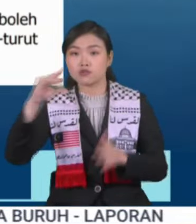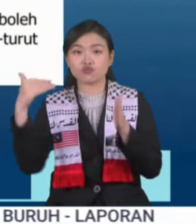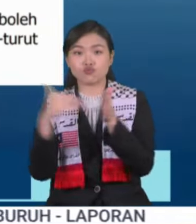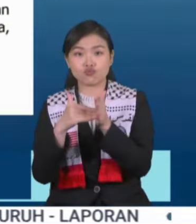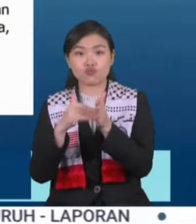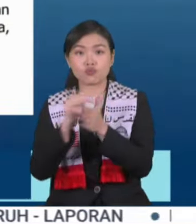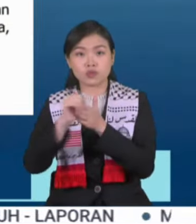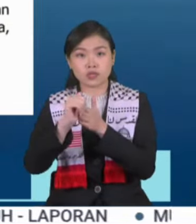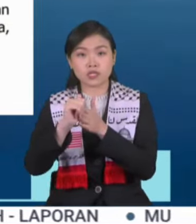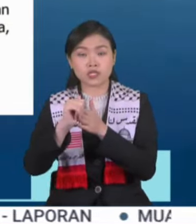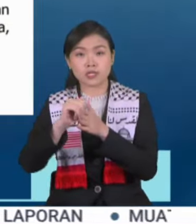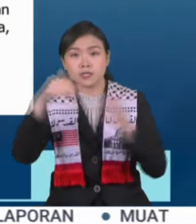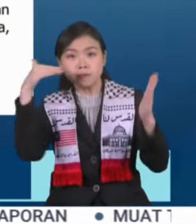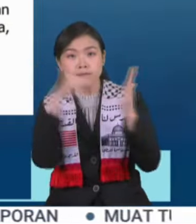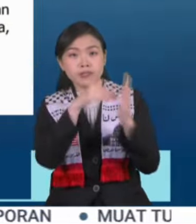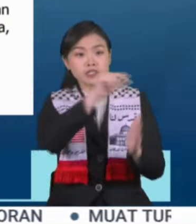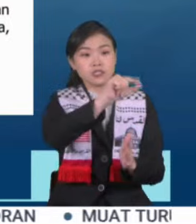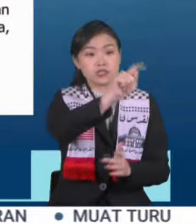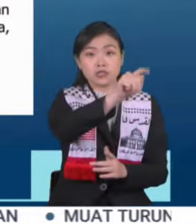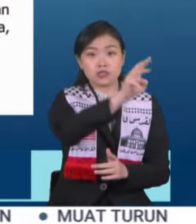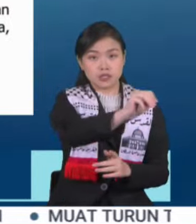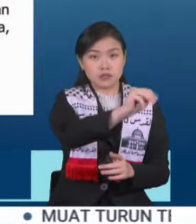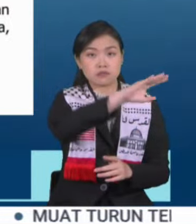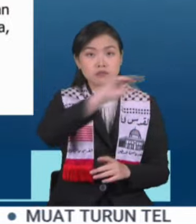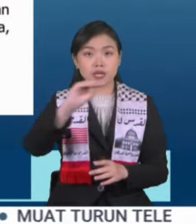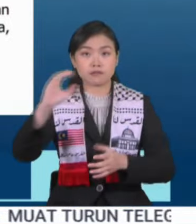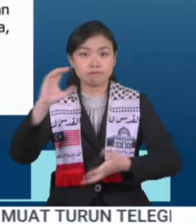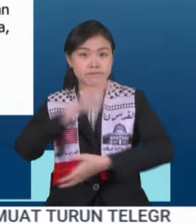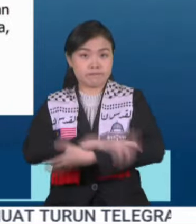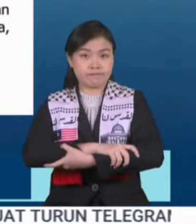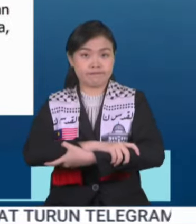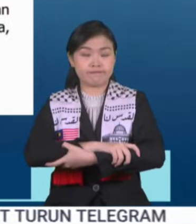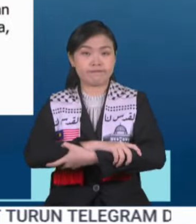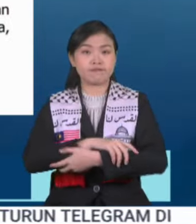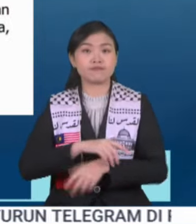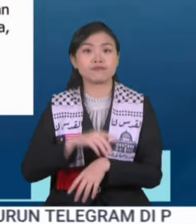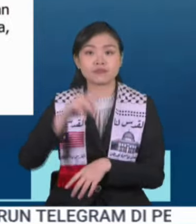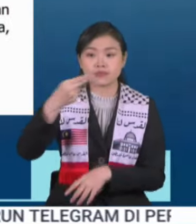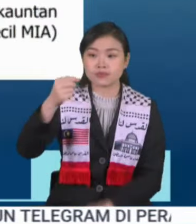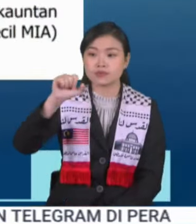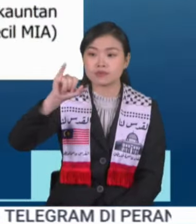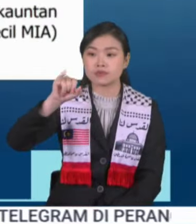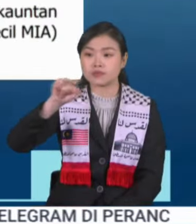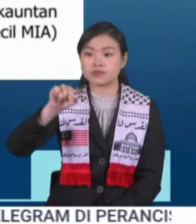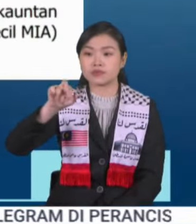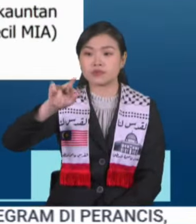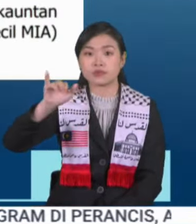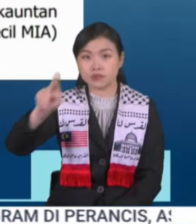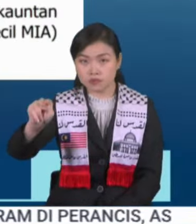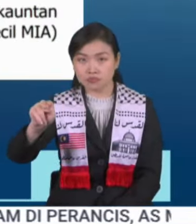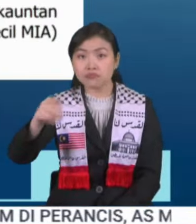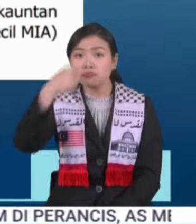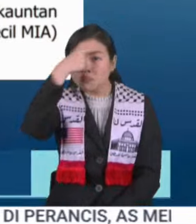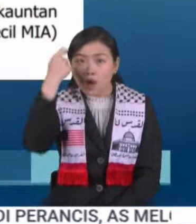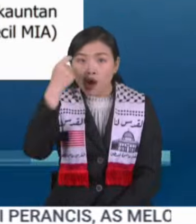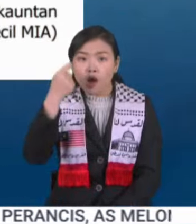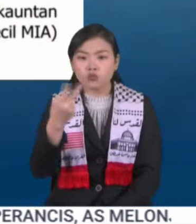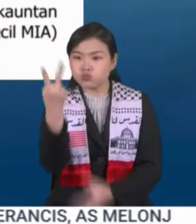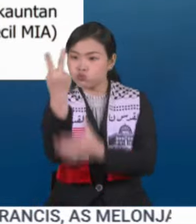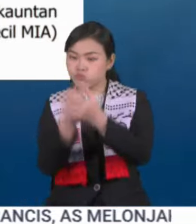RM37,500 ke atas Grand Tuan-Tuan Malaysia GTM dan rakan kongsi auditnya Muhammad Hizrin Sukiman. Tindakan itu berikutan